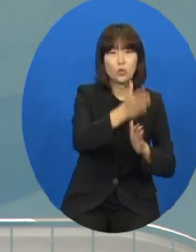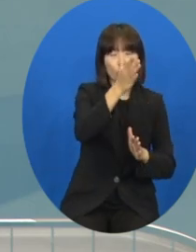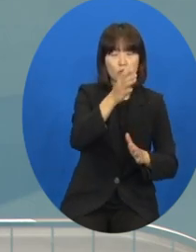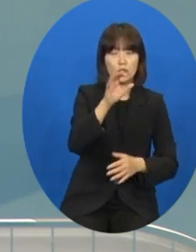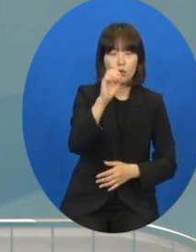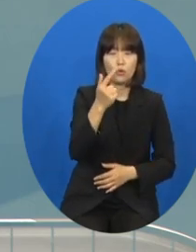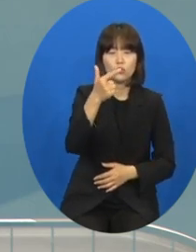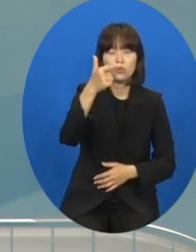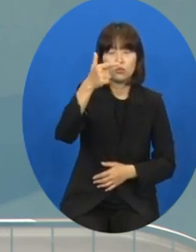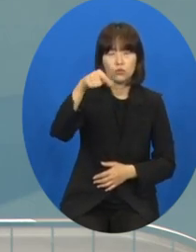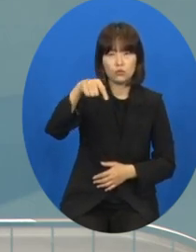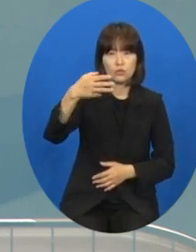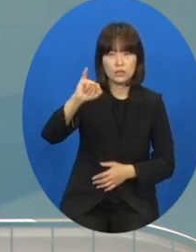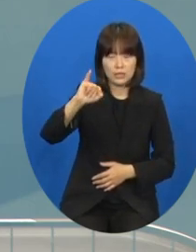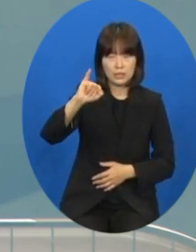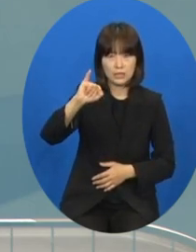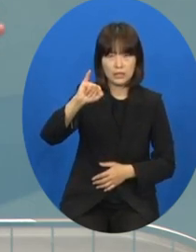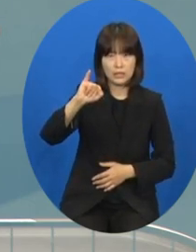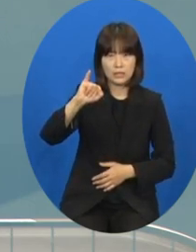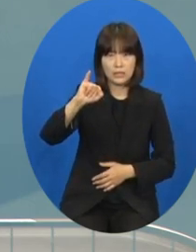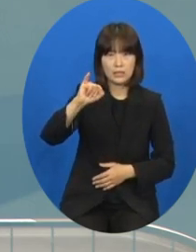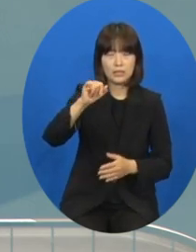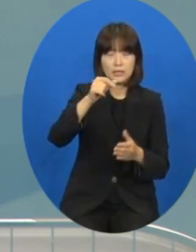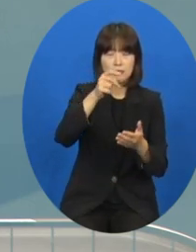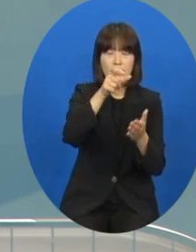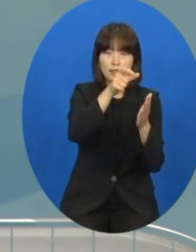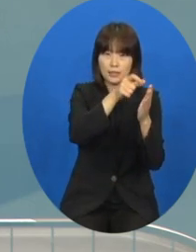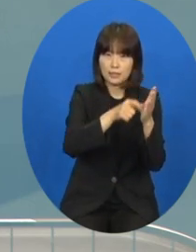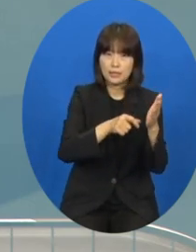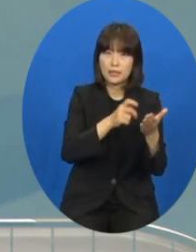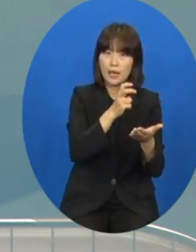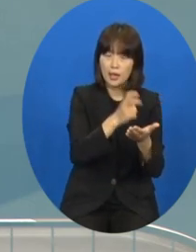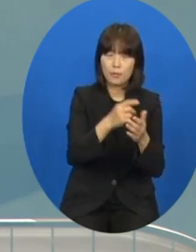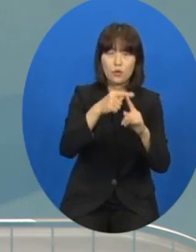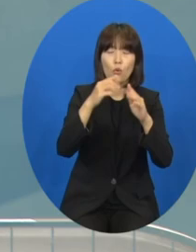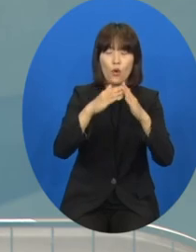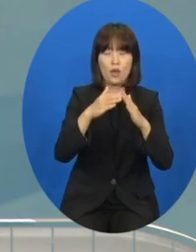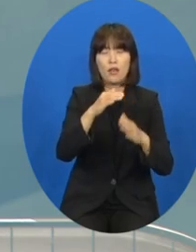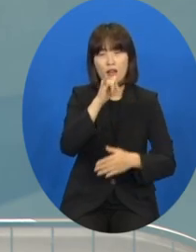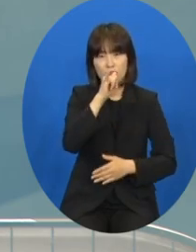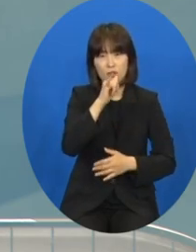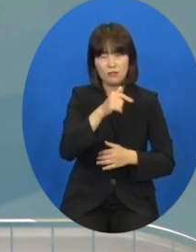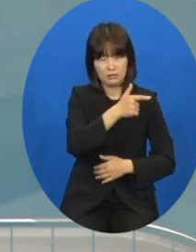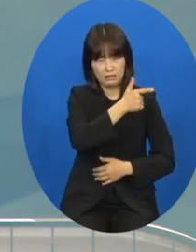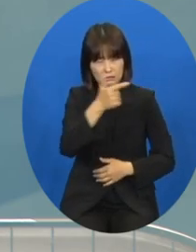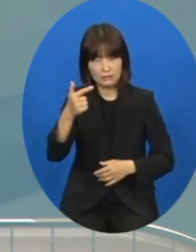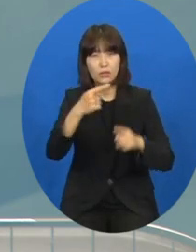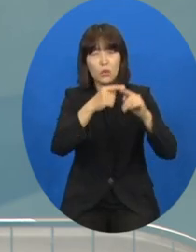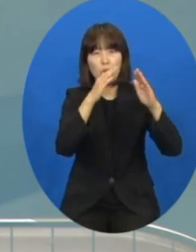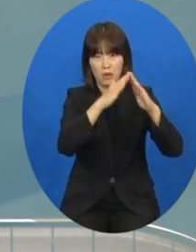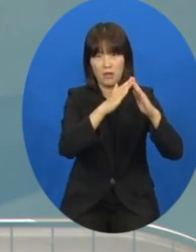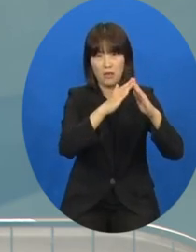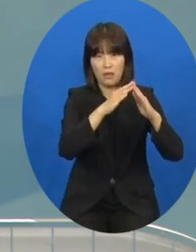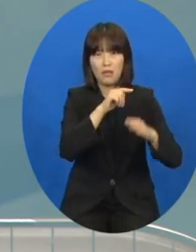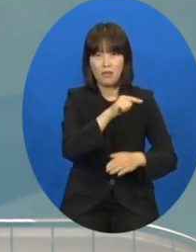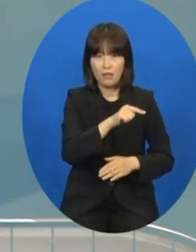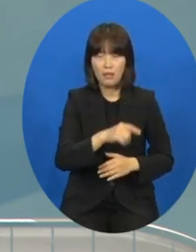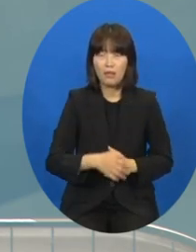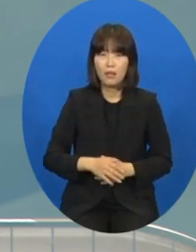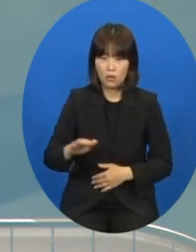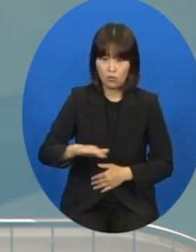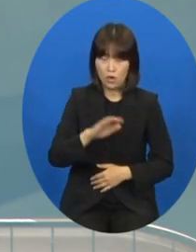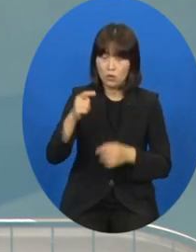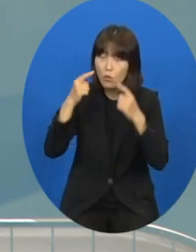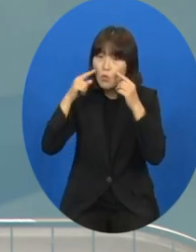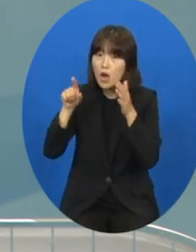있습니다. 그 교회가 그렇게 선 거예요. 확신이 엄청난 일이에요. 우리에게도 그런 확신이 올